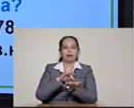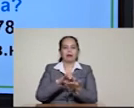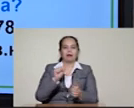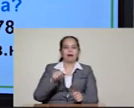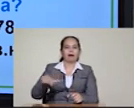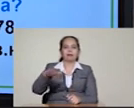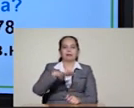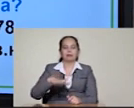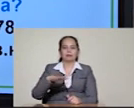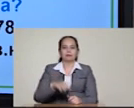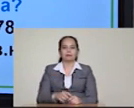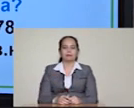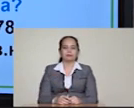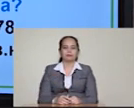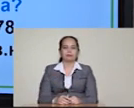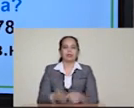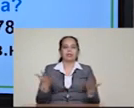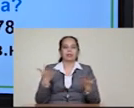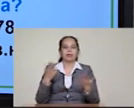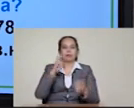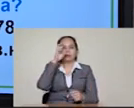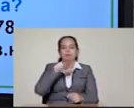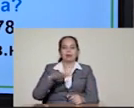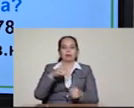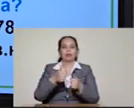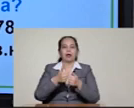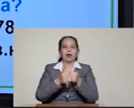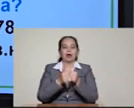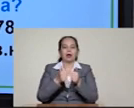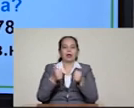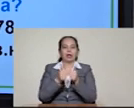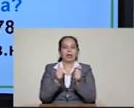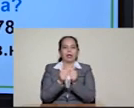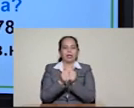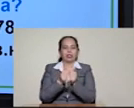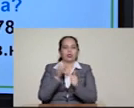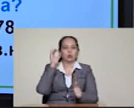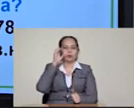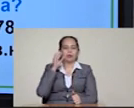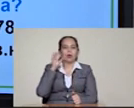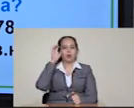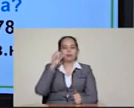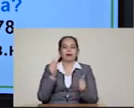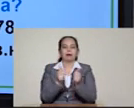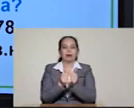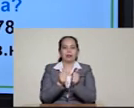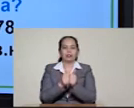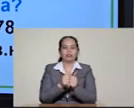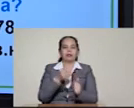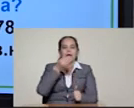Азии. С какими странами граничит Узбекистан? Узбекистан граничит